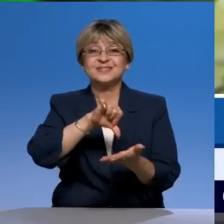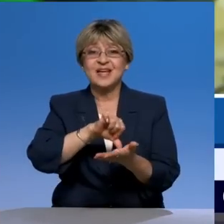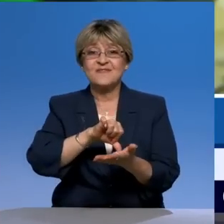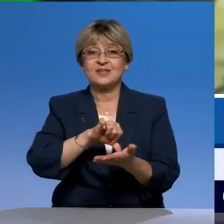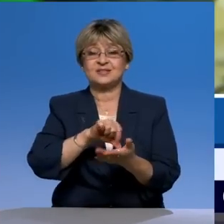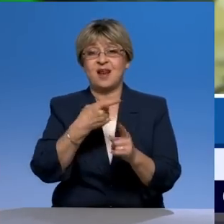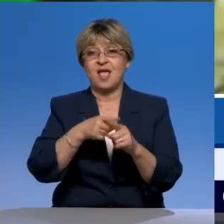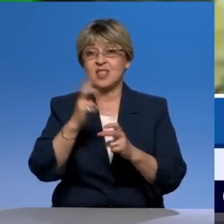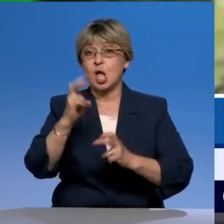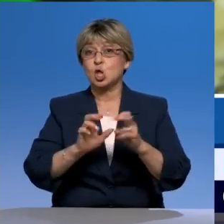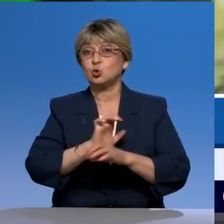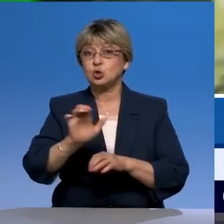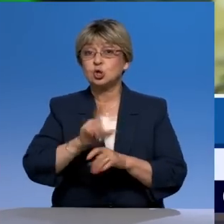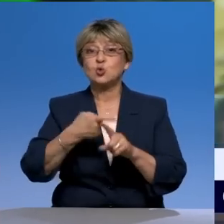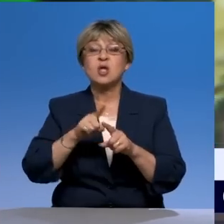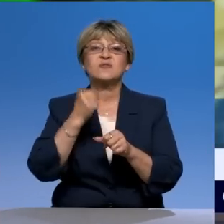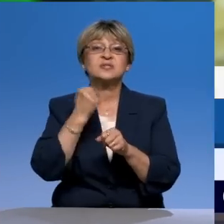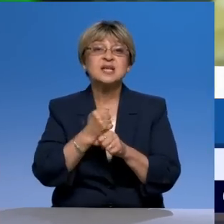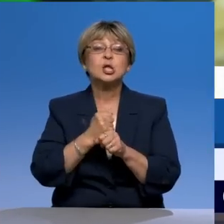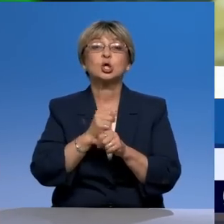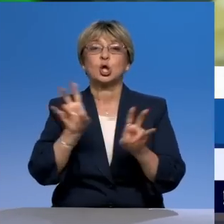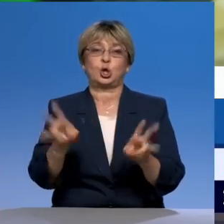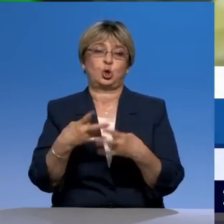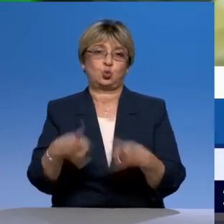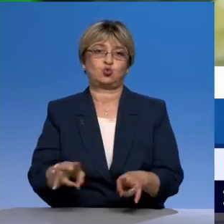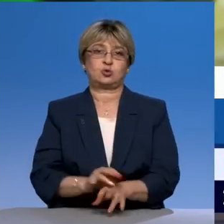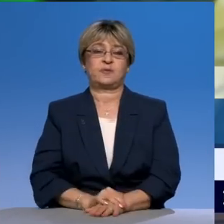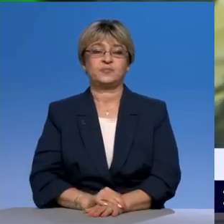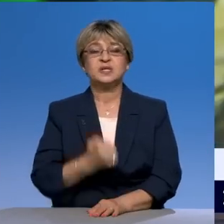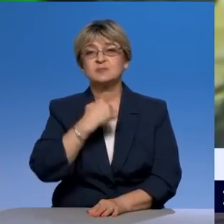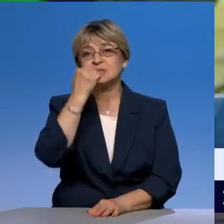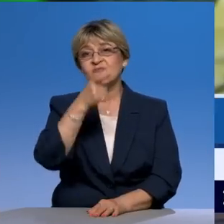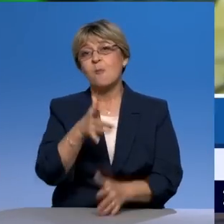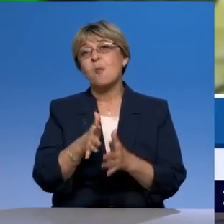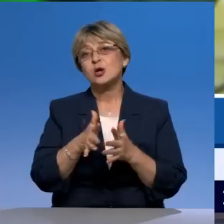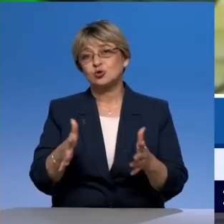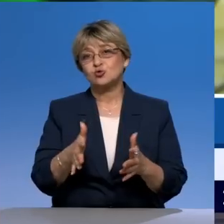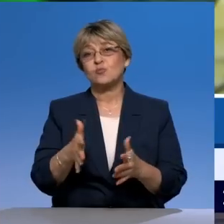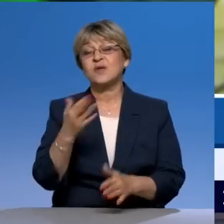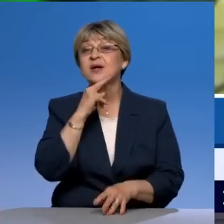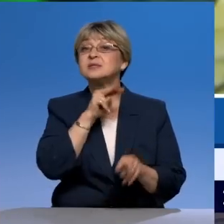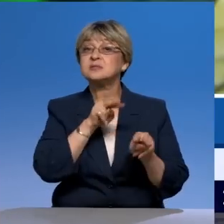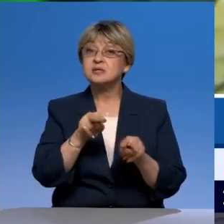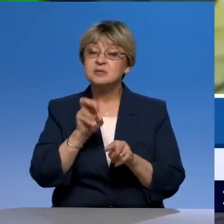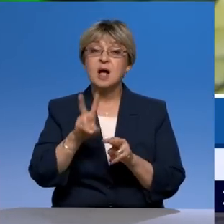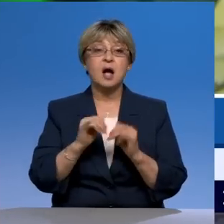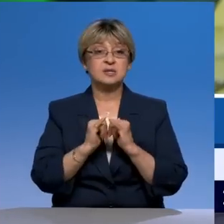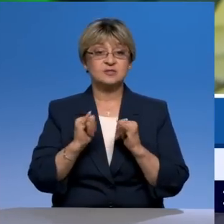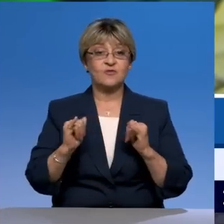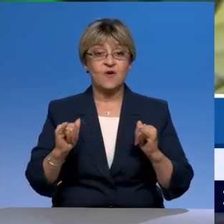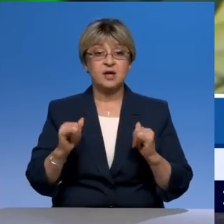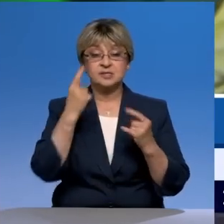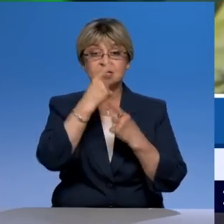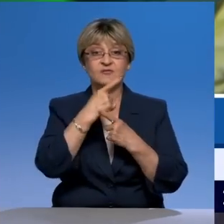индустрии, о том, что этого делать ни в коем случае не надо. Спасибо вам большое, Игорь Викторович. Давайте будьте следить здоровы за тем, как развивается вообще